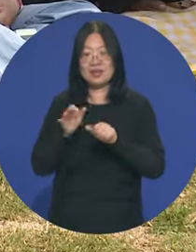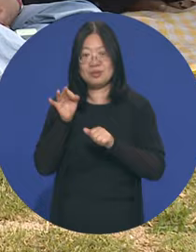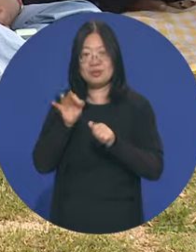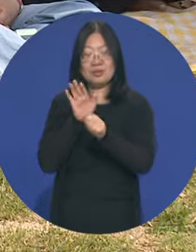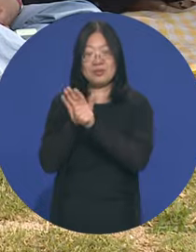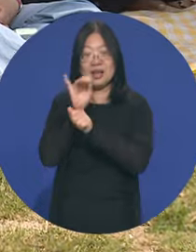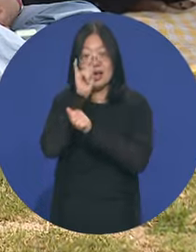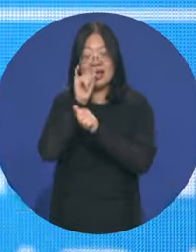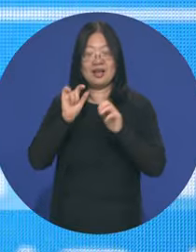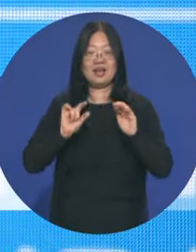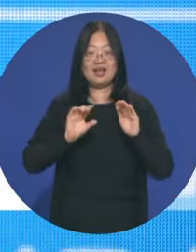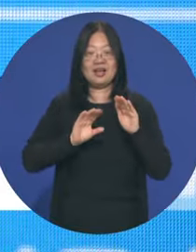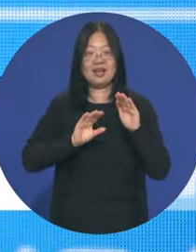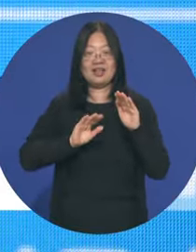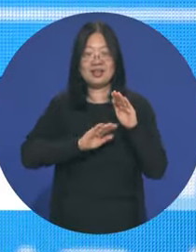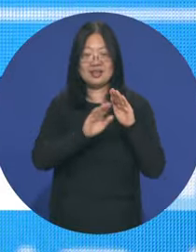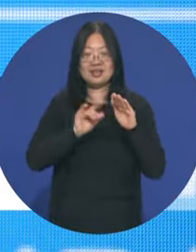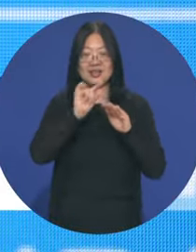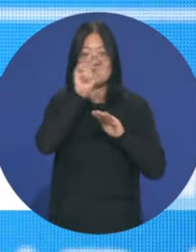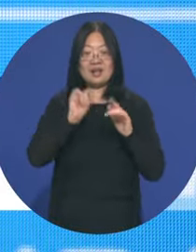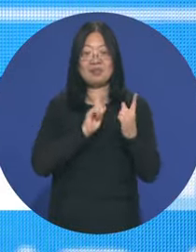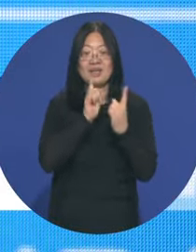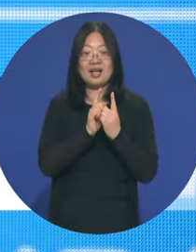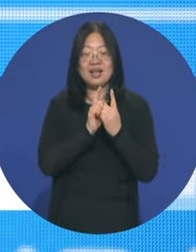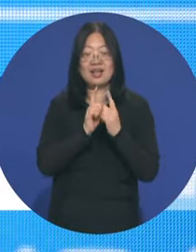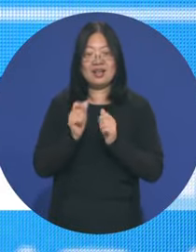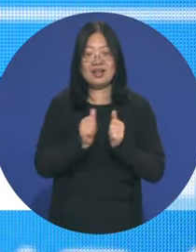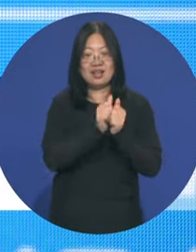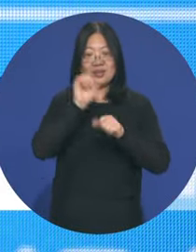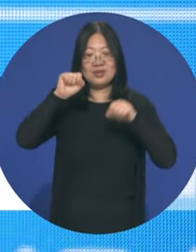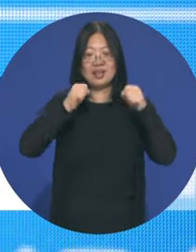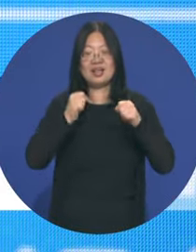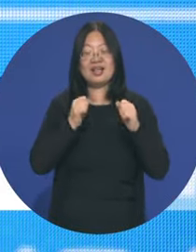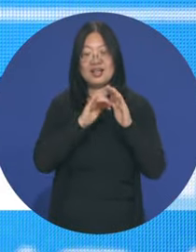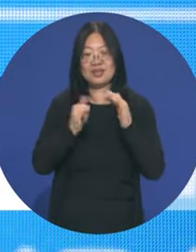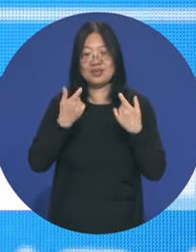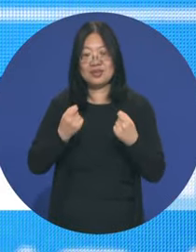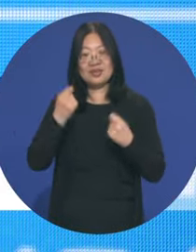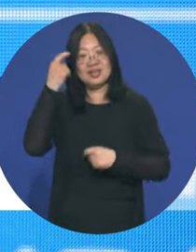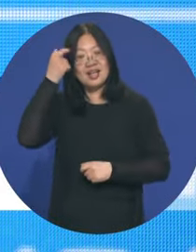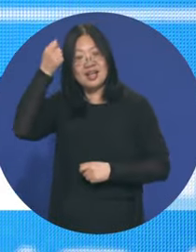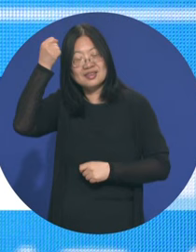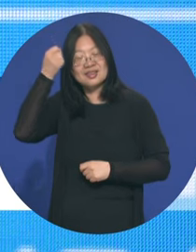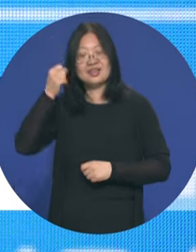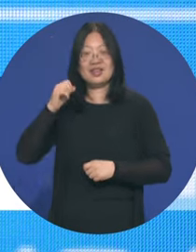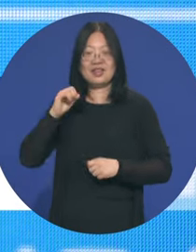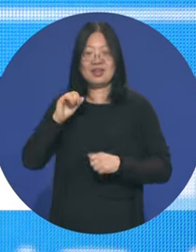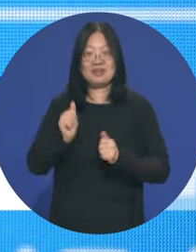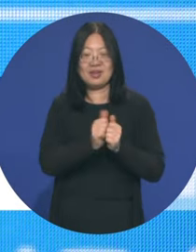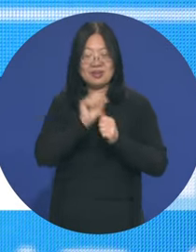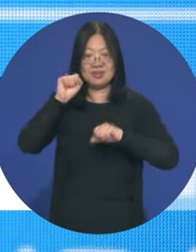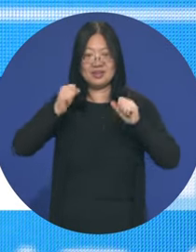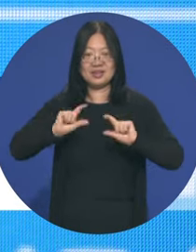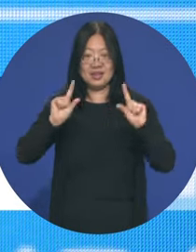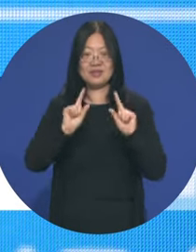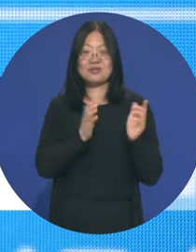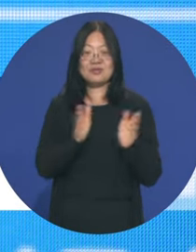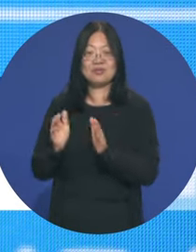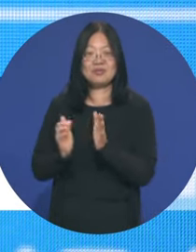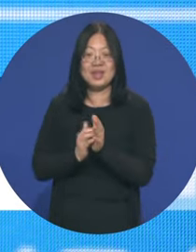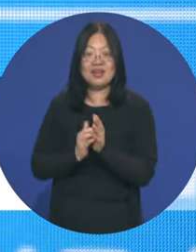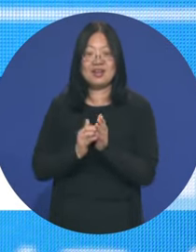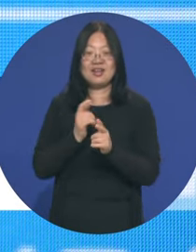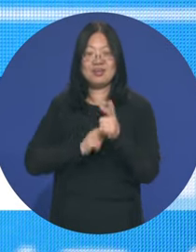장례비를 지원합니다. 가족의 달을 맞이해서 우리 반려동물도 한 가족처럼 하는 반려동물의 날을